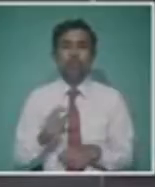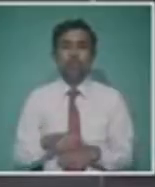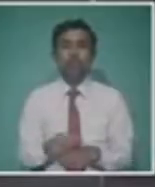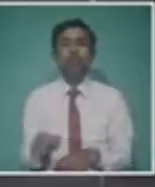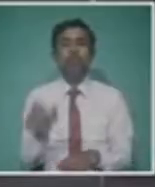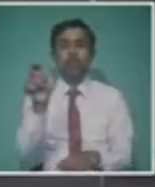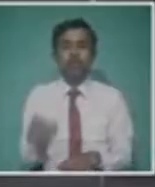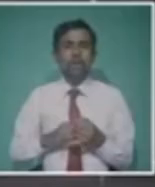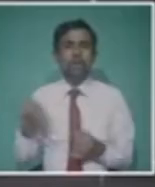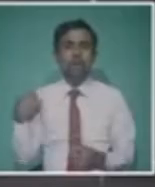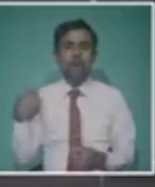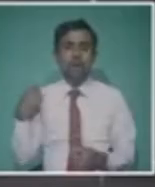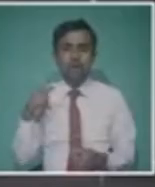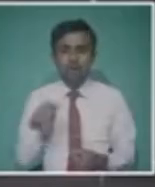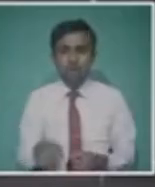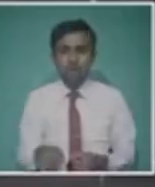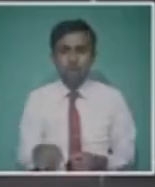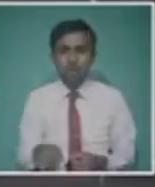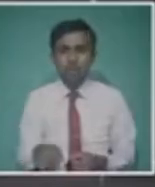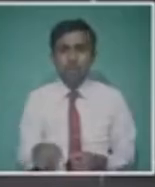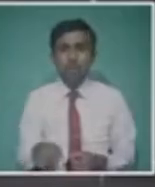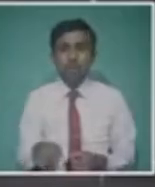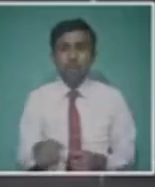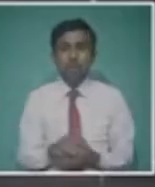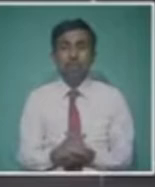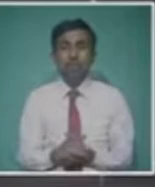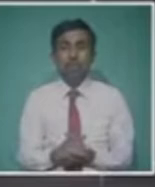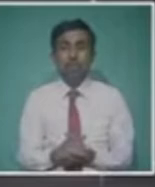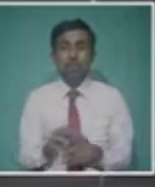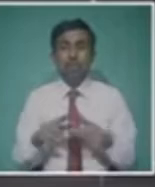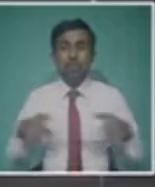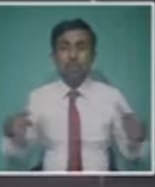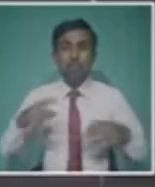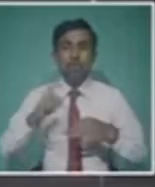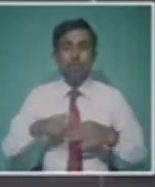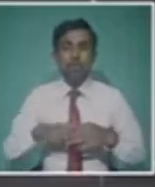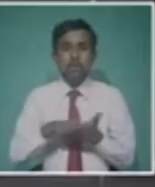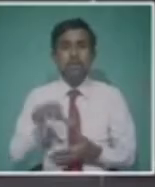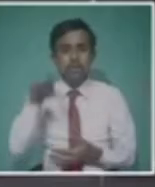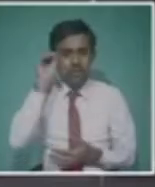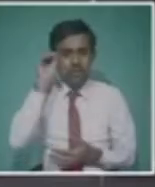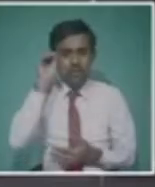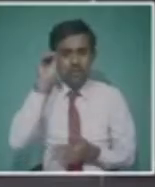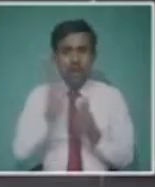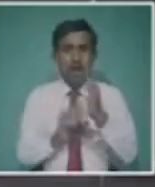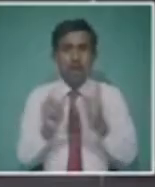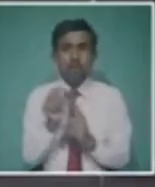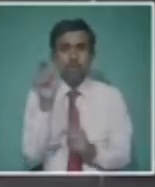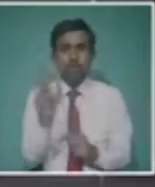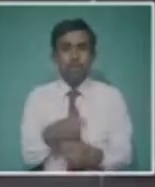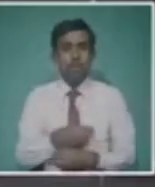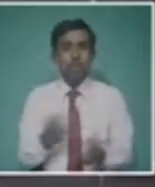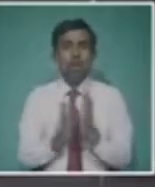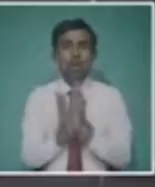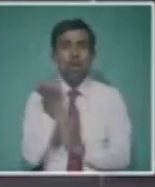ඔබතුමා වගේ ගමෙන් ආපු ගමේ පොඩි මිනිහාගේ භාෂා ප්‍රශ්නය පිළිබඳ හොඳට තේරෙන අමාත්‍යවරයෙක් යටතේ නැති වුණු